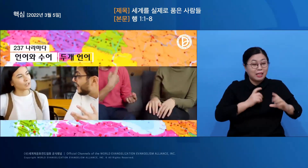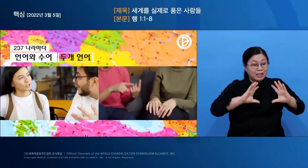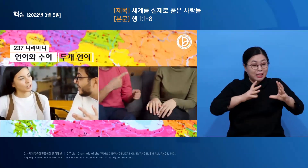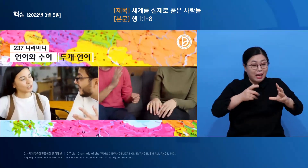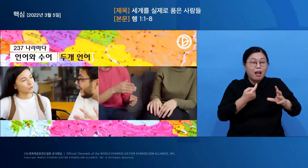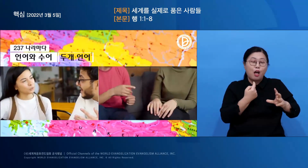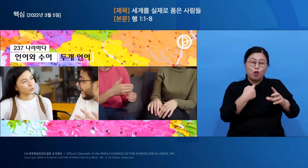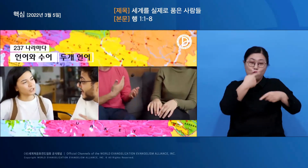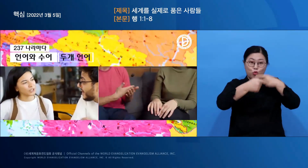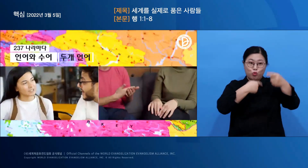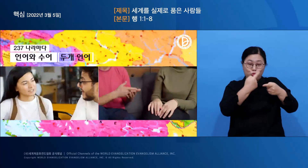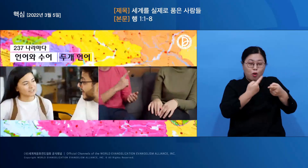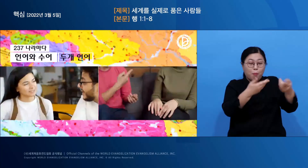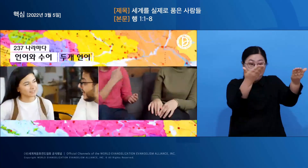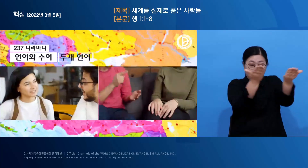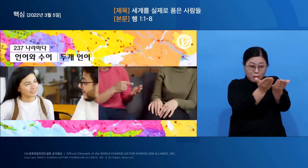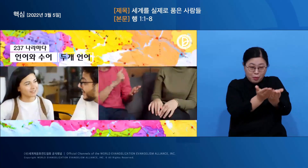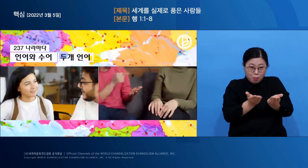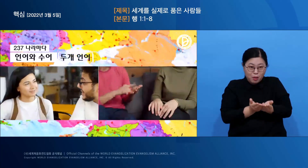가지 언어가 있습니다.